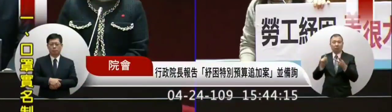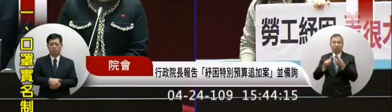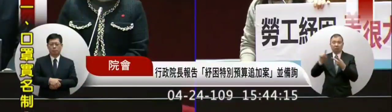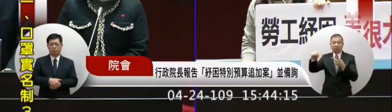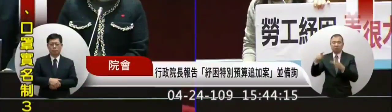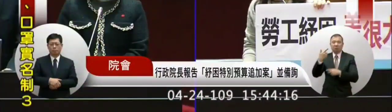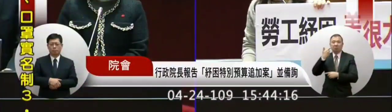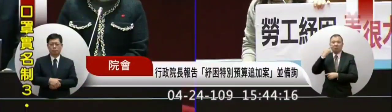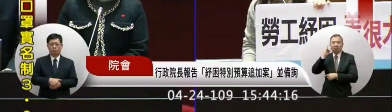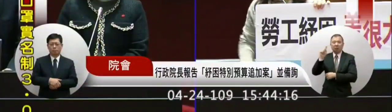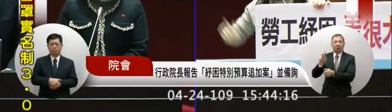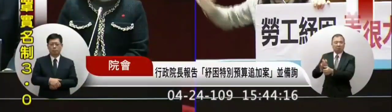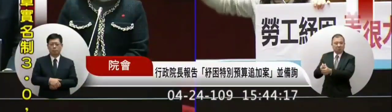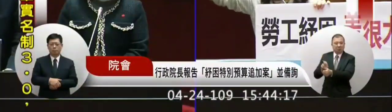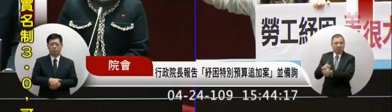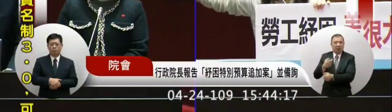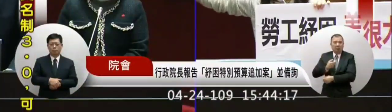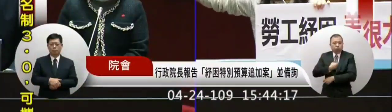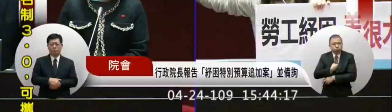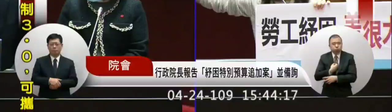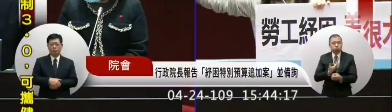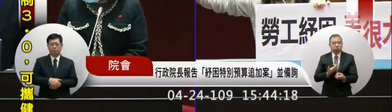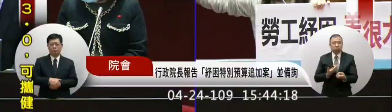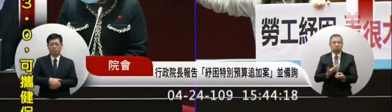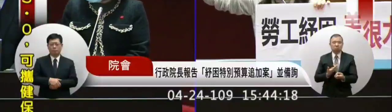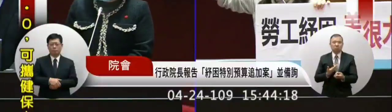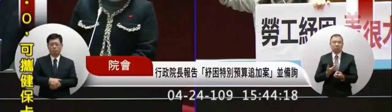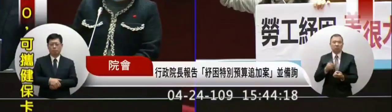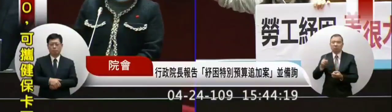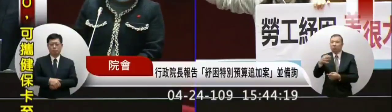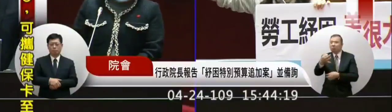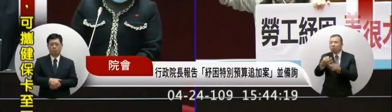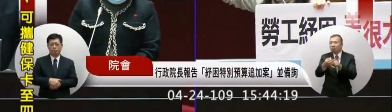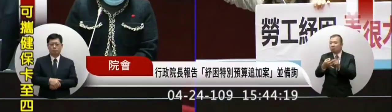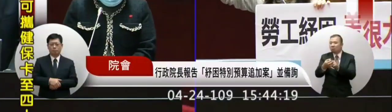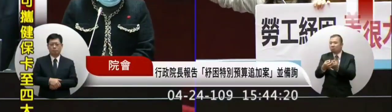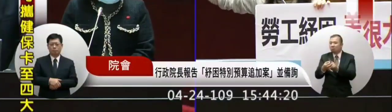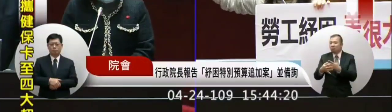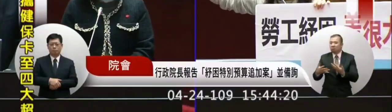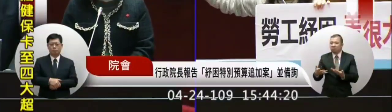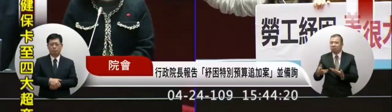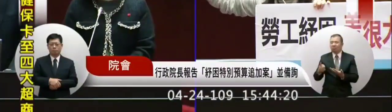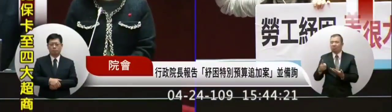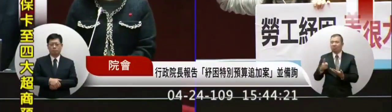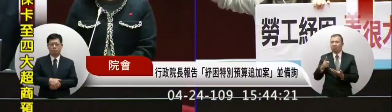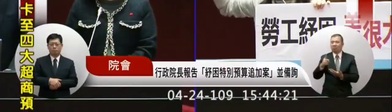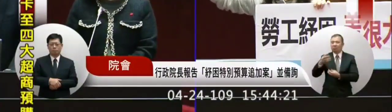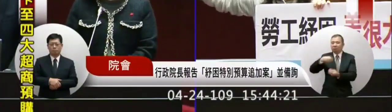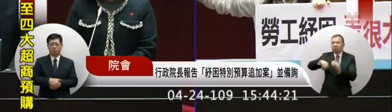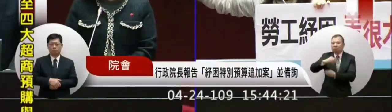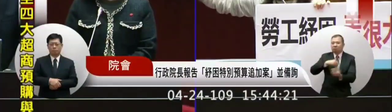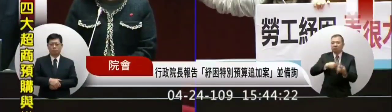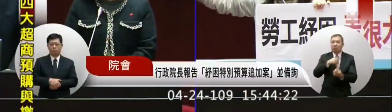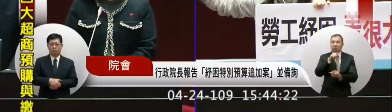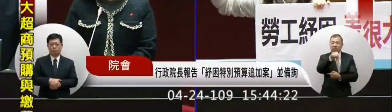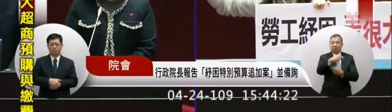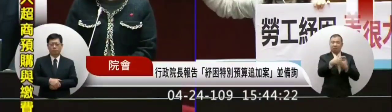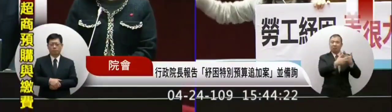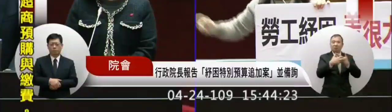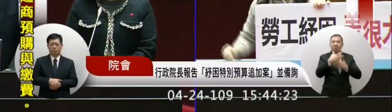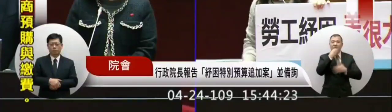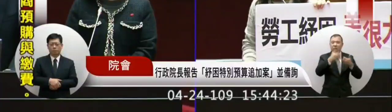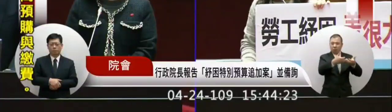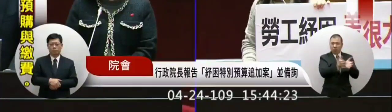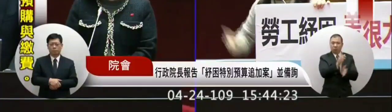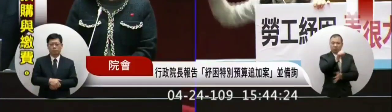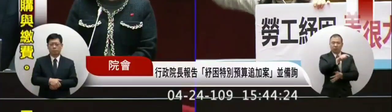辈要看病人，需要留下来的钱。卫福部这个规定基本上还是救穷，不